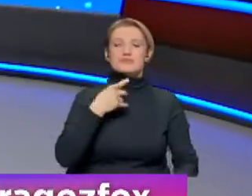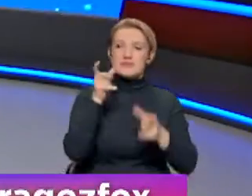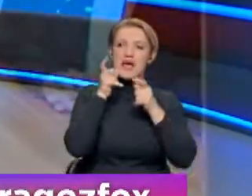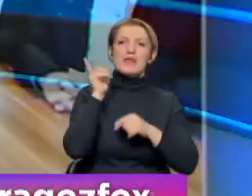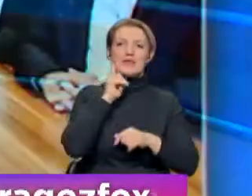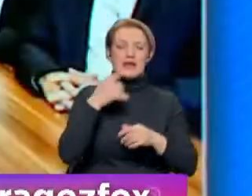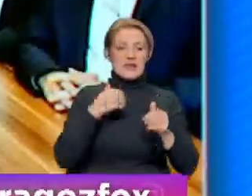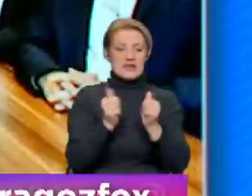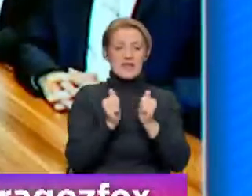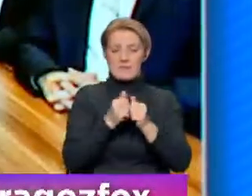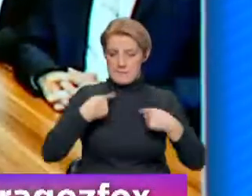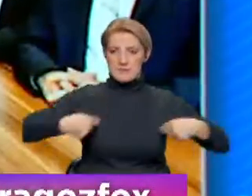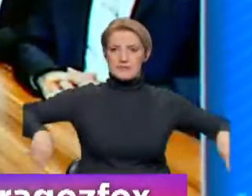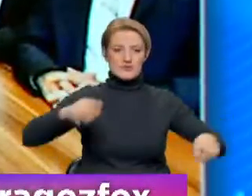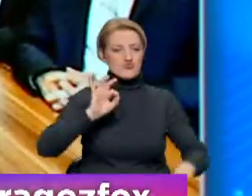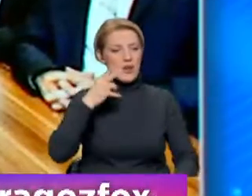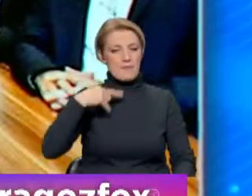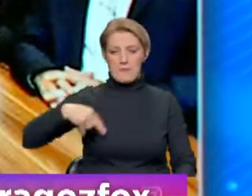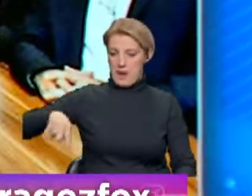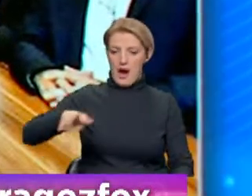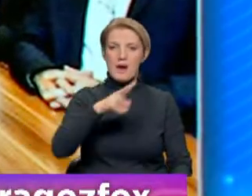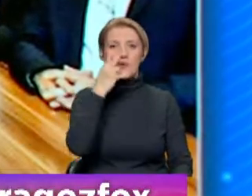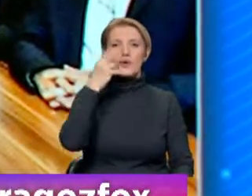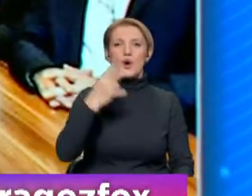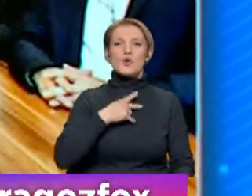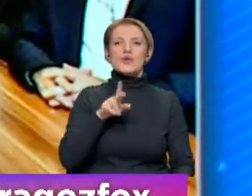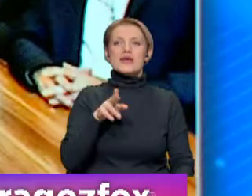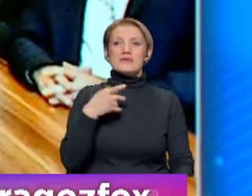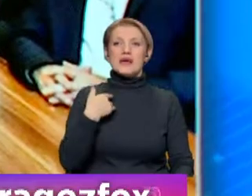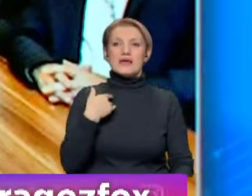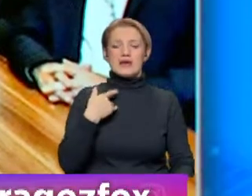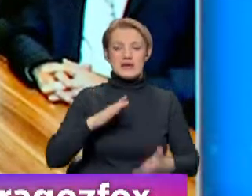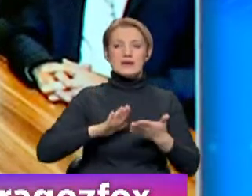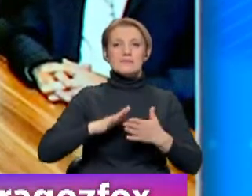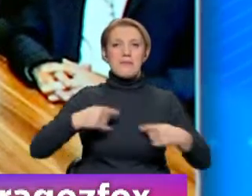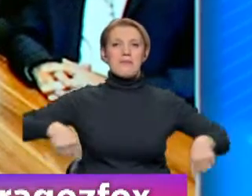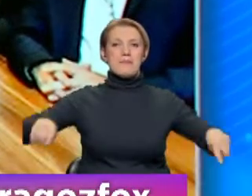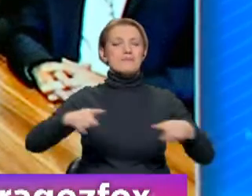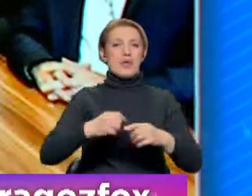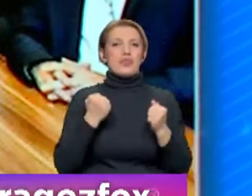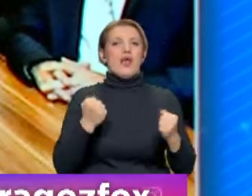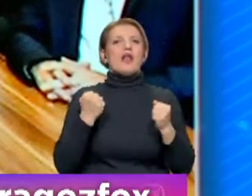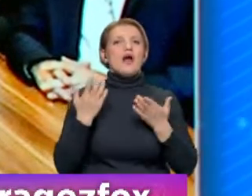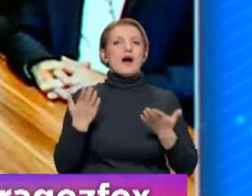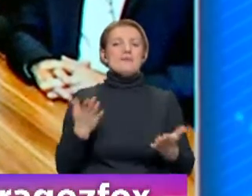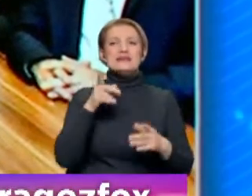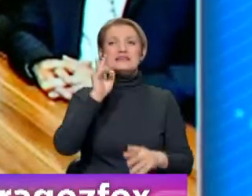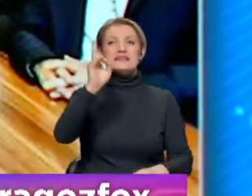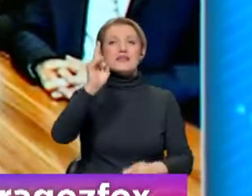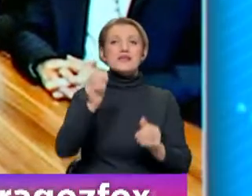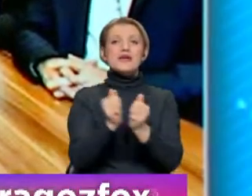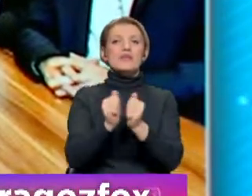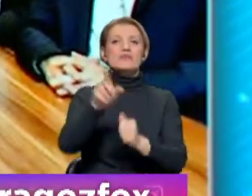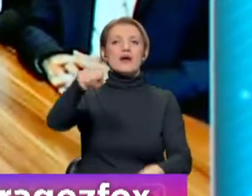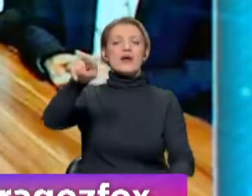aldım. Yanımdakilere şöyle bir baktım. Gördüğün gibi yanımdakiler fevkalade sağlam, liyakat tavan. Ya senin